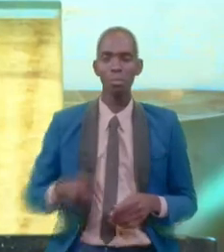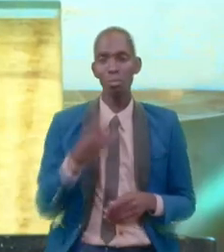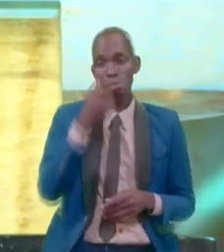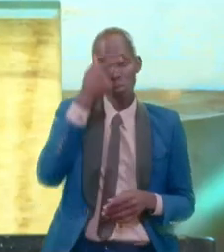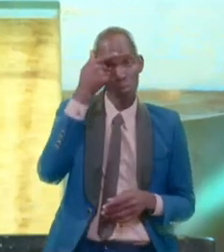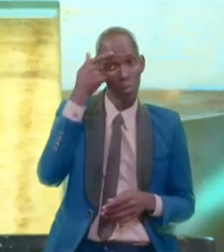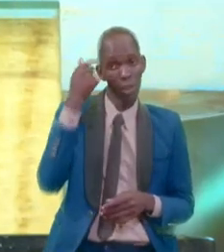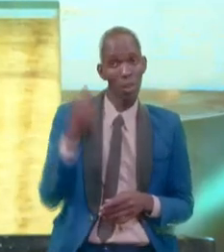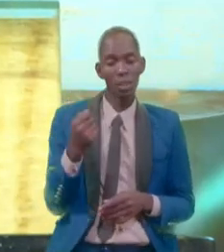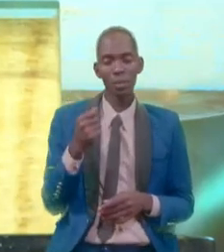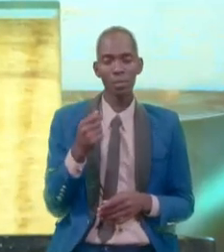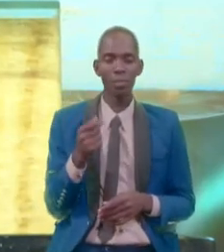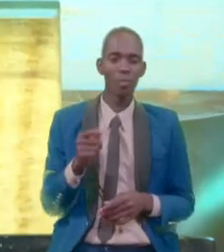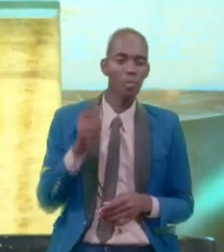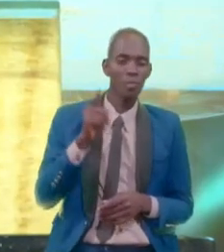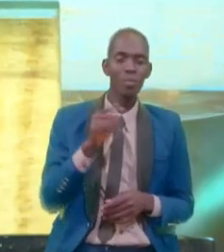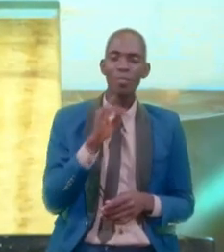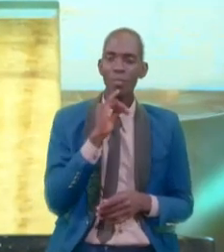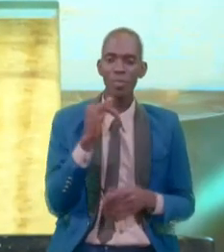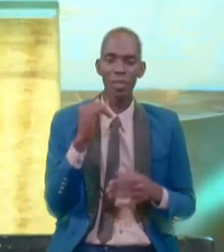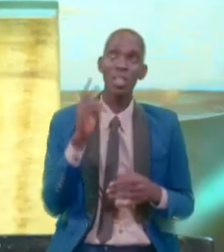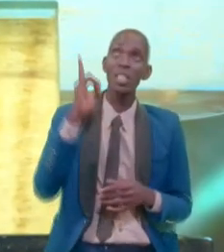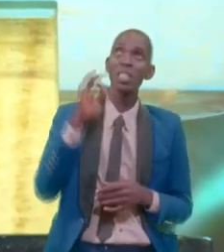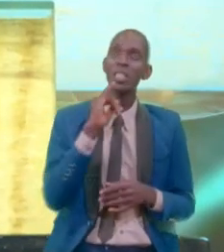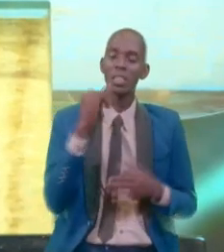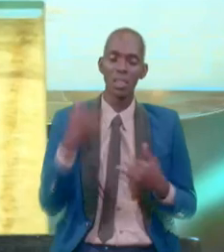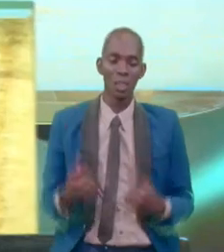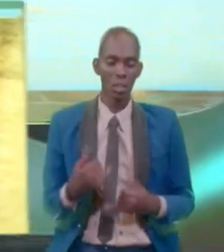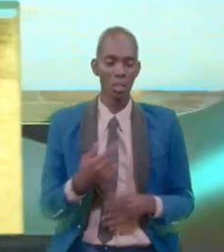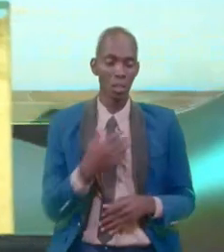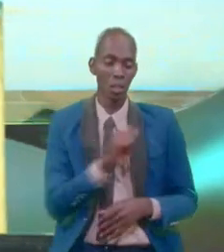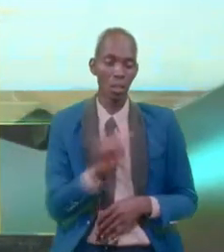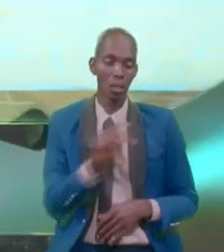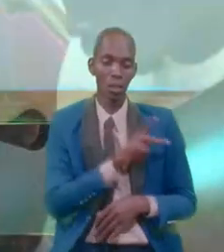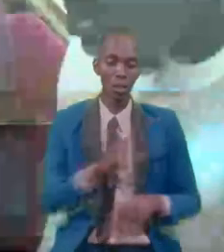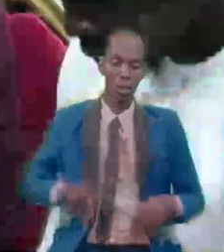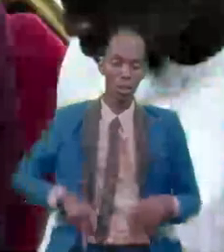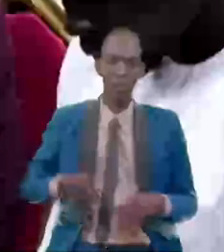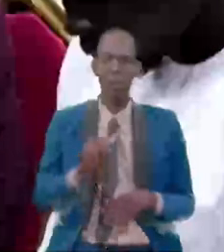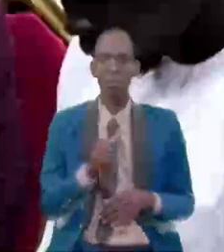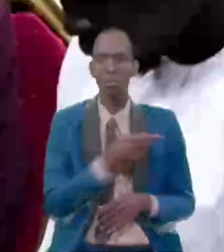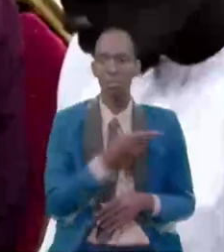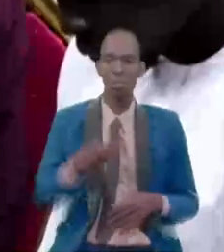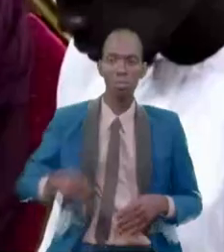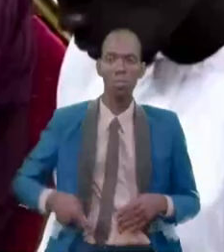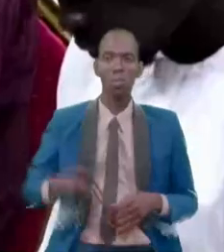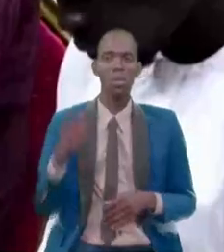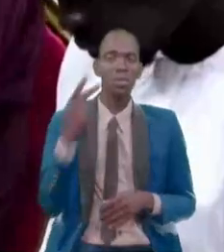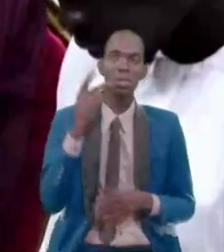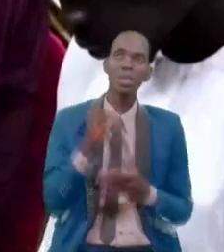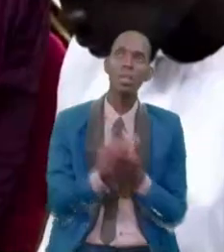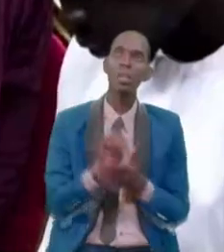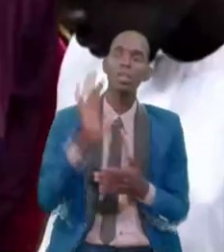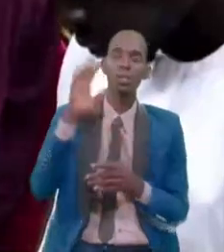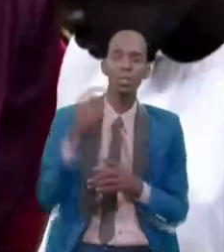tant que roi, sa parole porte une pleine autorité, l'autorité finale. La